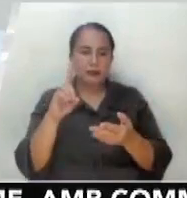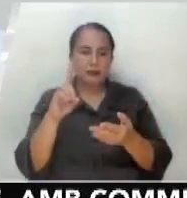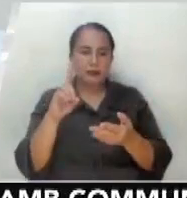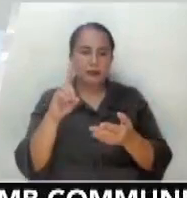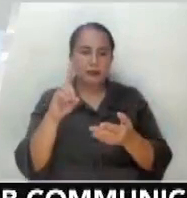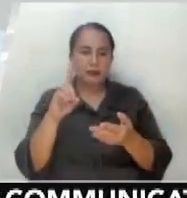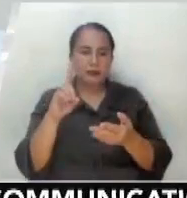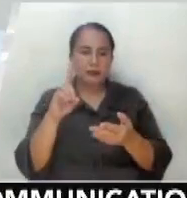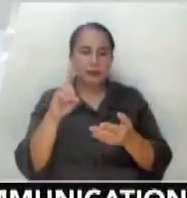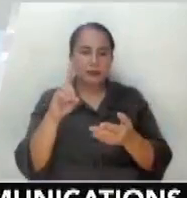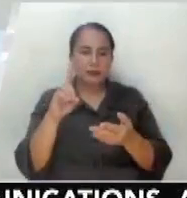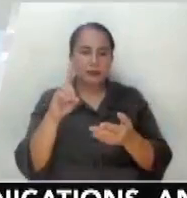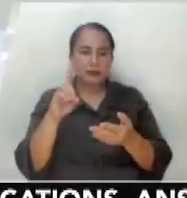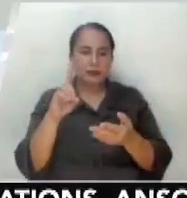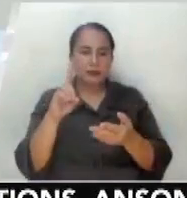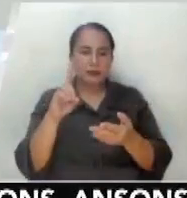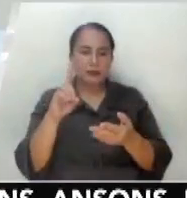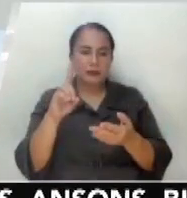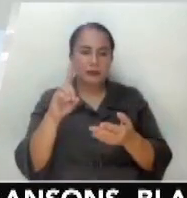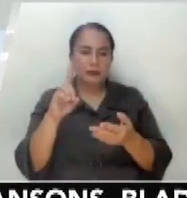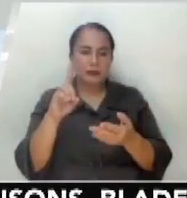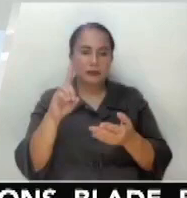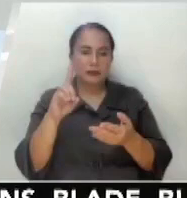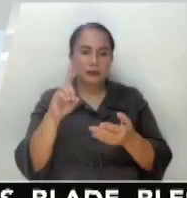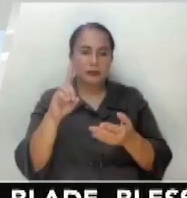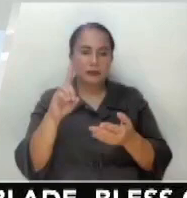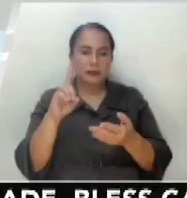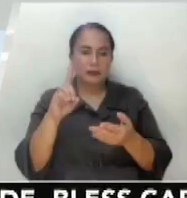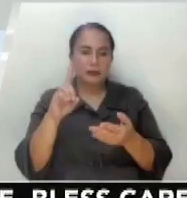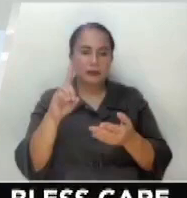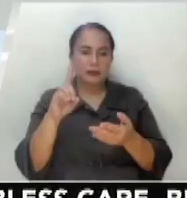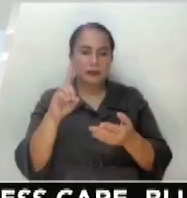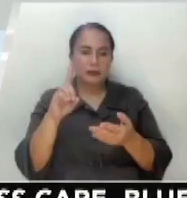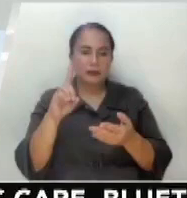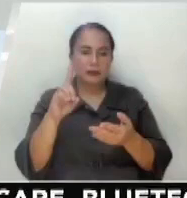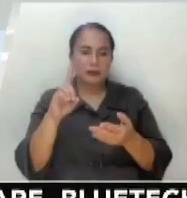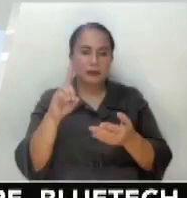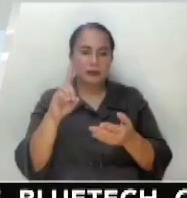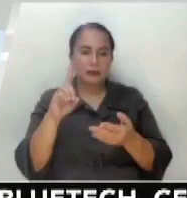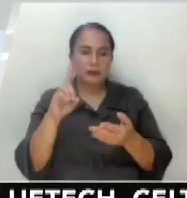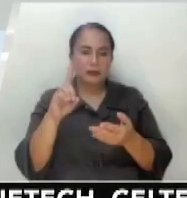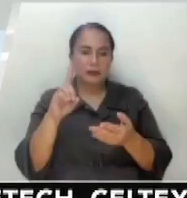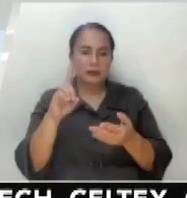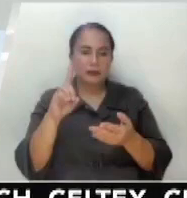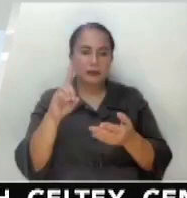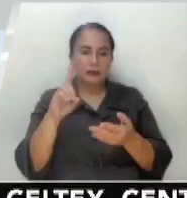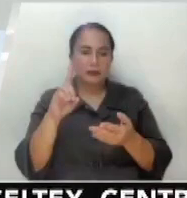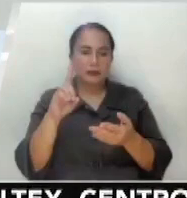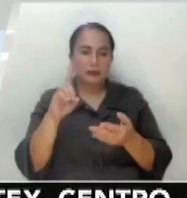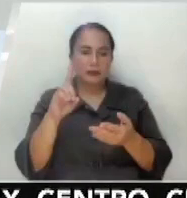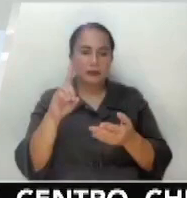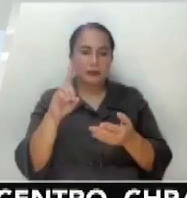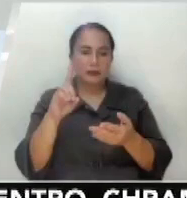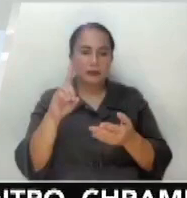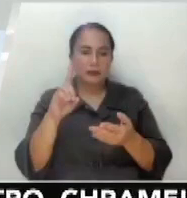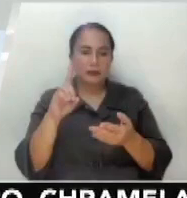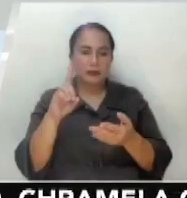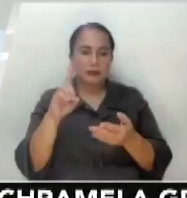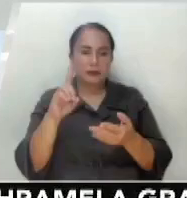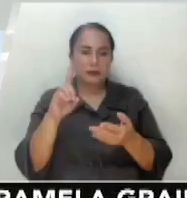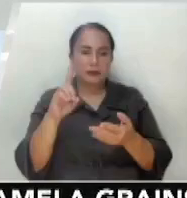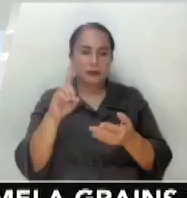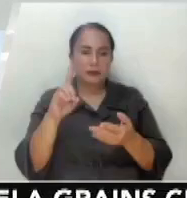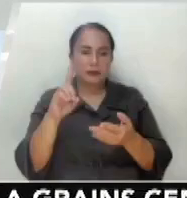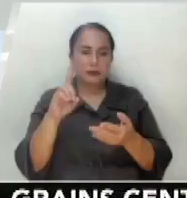kumbaga makita sa gitna k ngayong 2024 um hindi na po mapipigilan kasi kung maiipit ang mga manufacturers